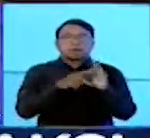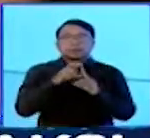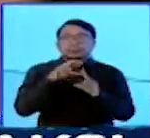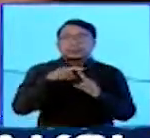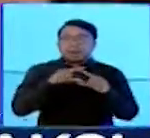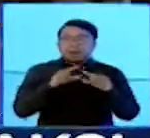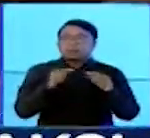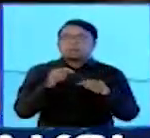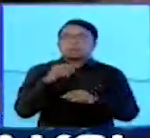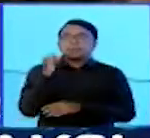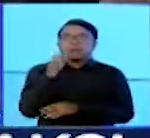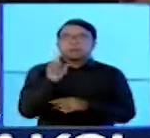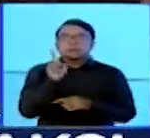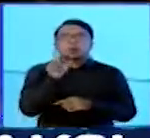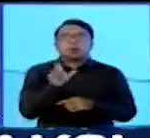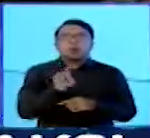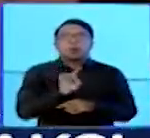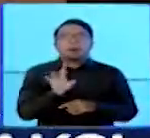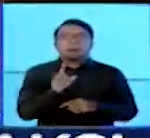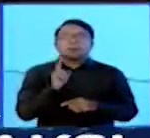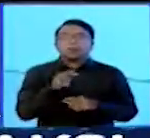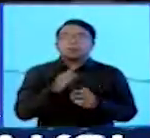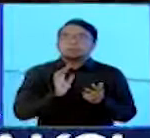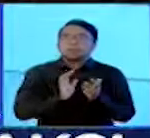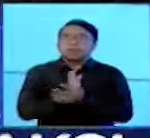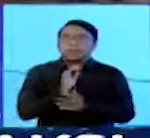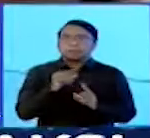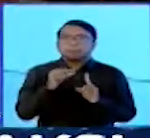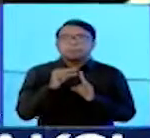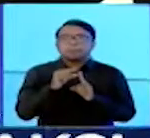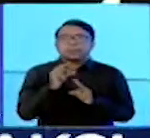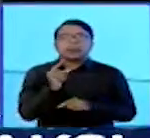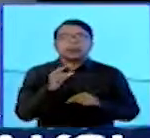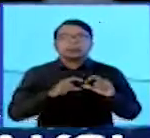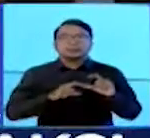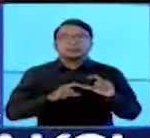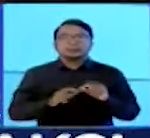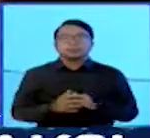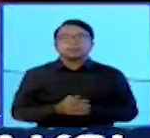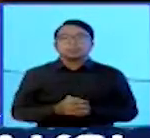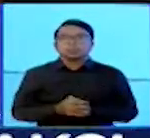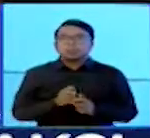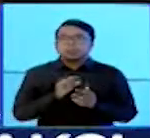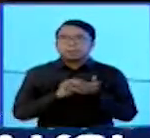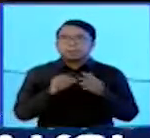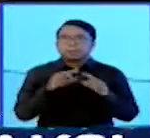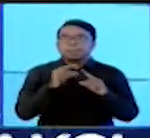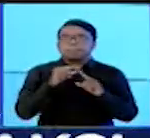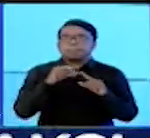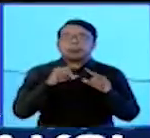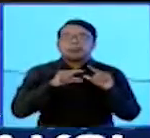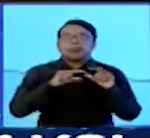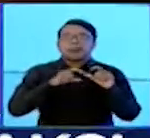satu orang tersangka lainnya yakni mantan karo korwas ppns bareskrim Polri Brigjen Pol Prasetyo Utomo yang atas